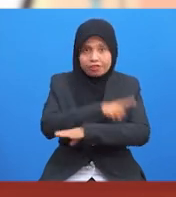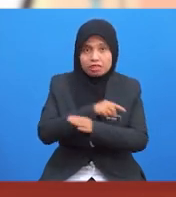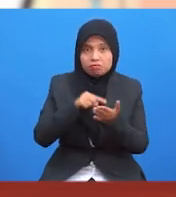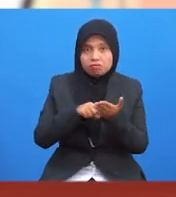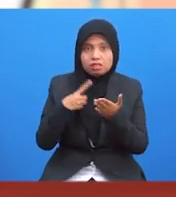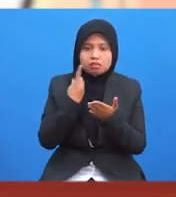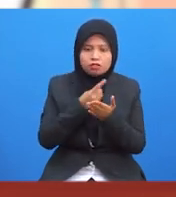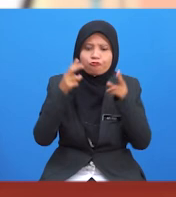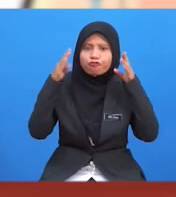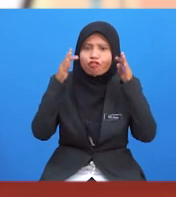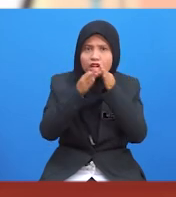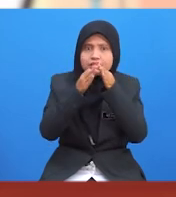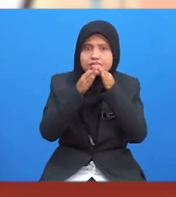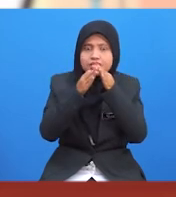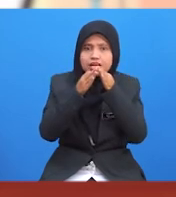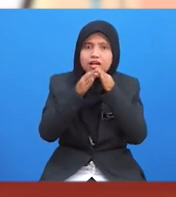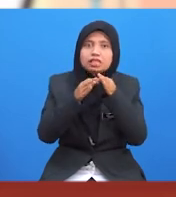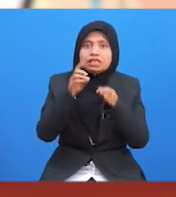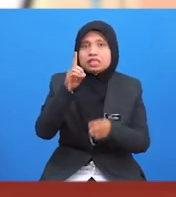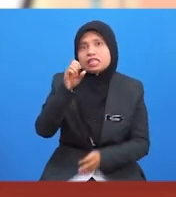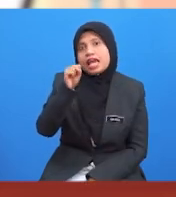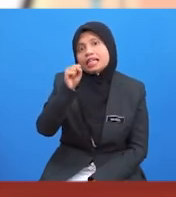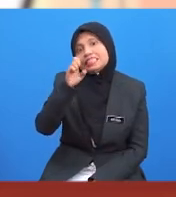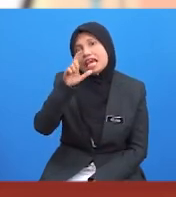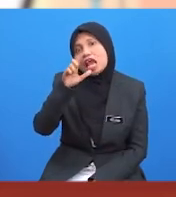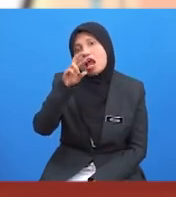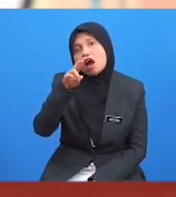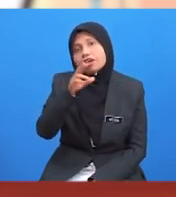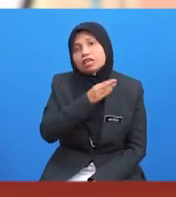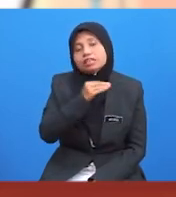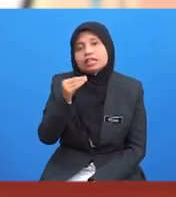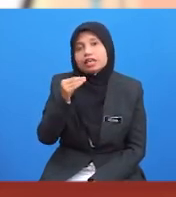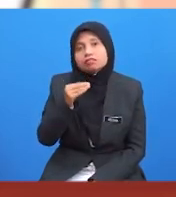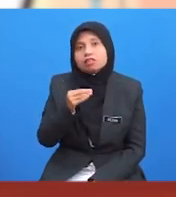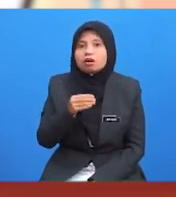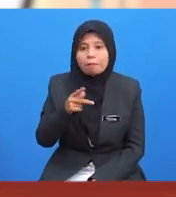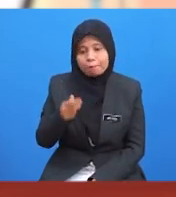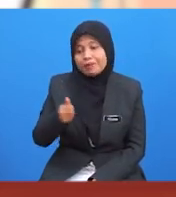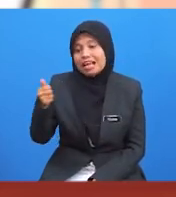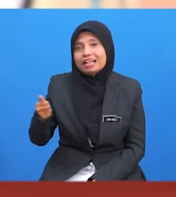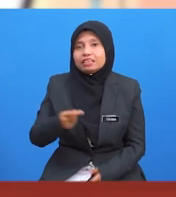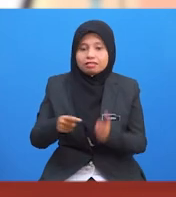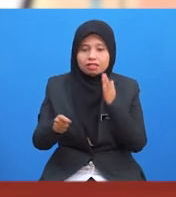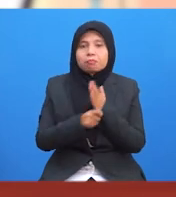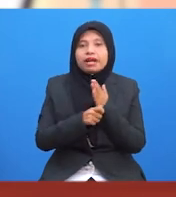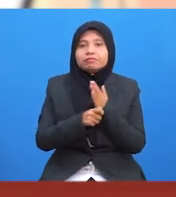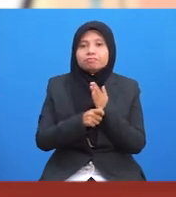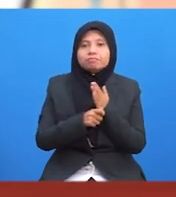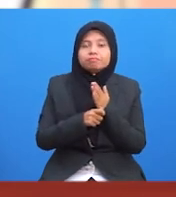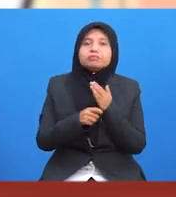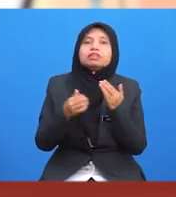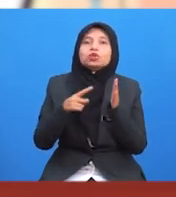akan memfokuskan penggunaan kamera DSLR dan perkakasan tambahannya. Di tangan saya